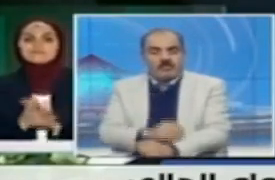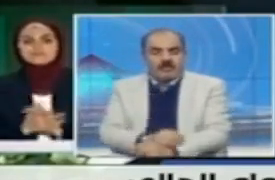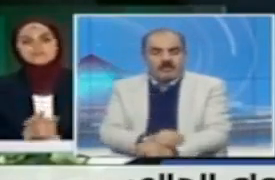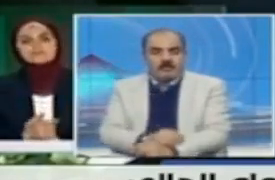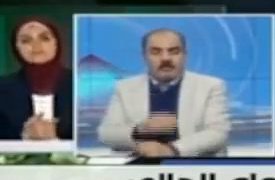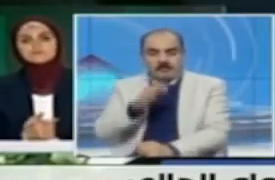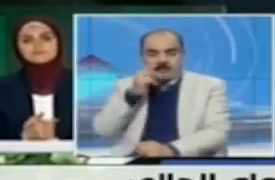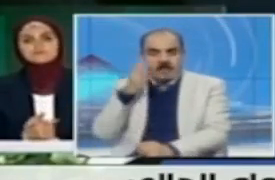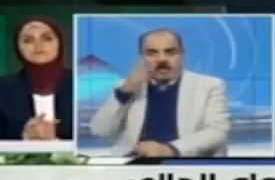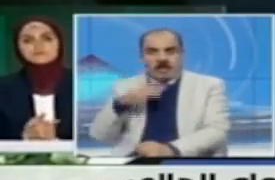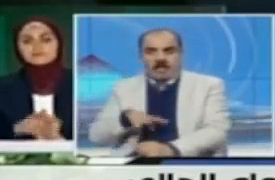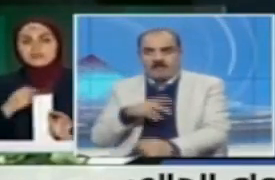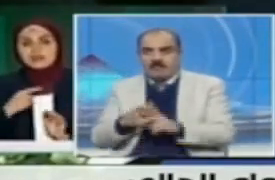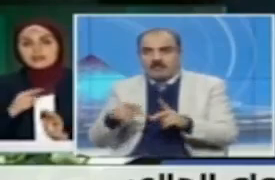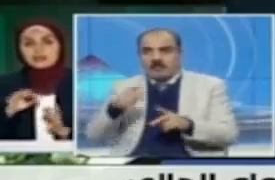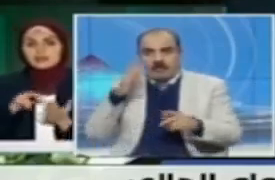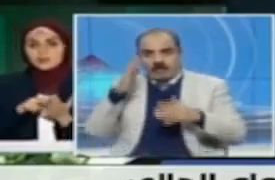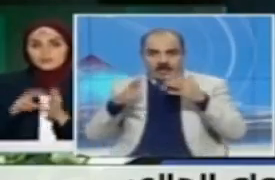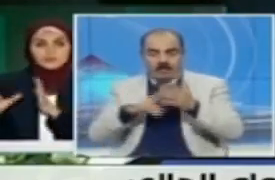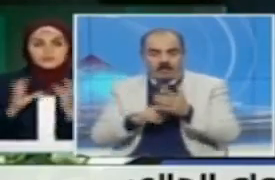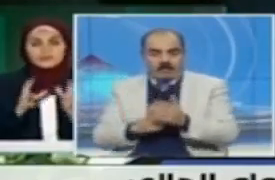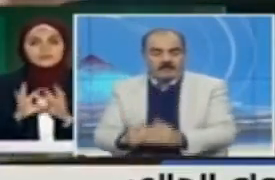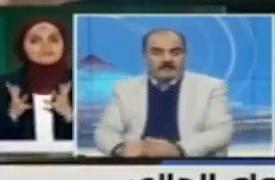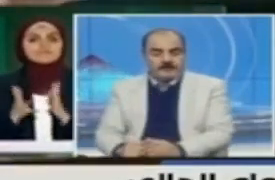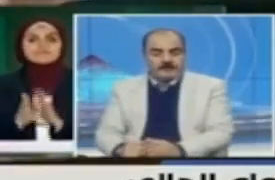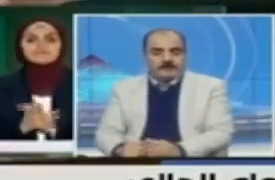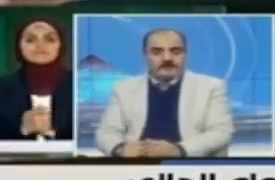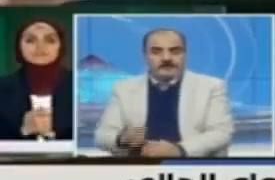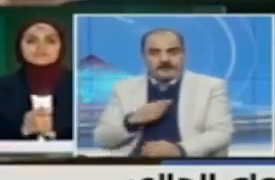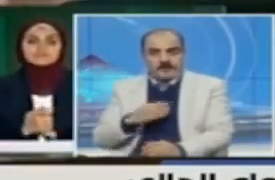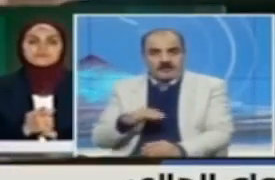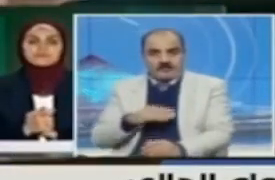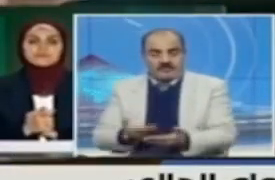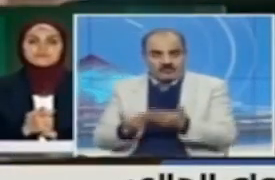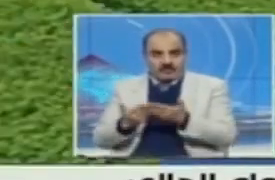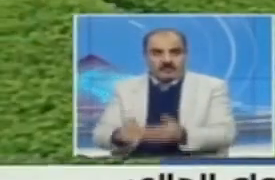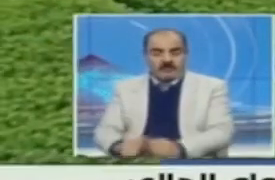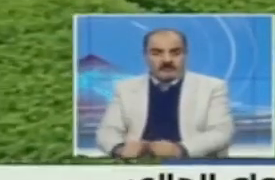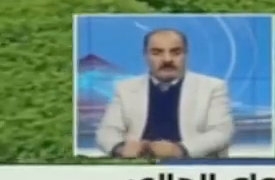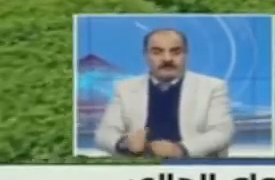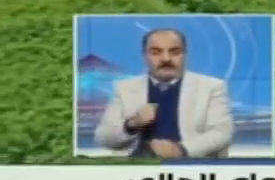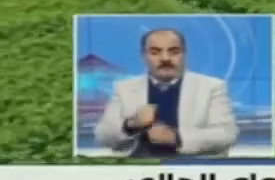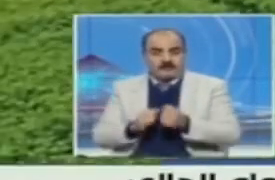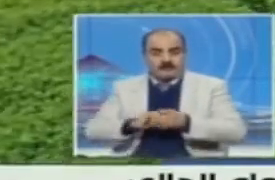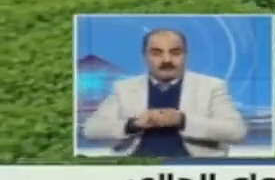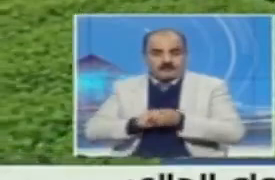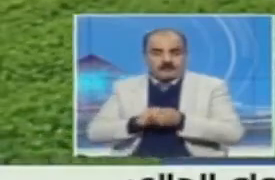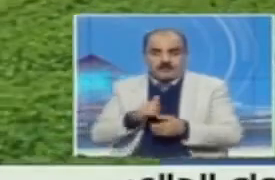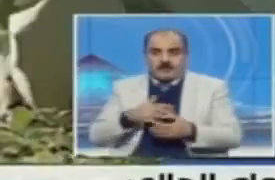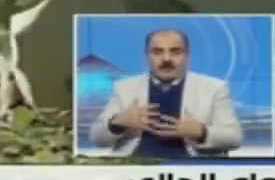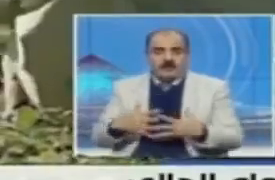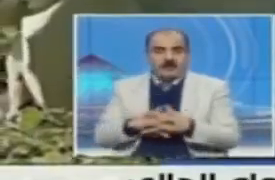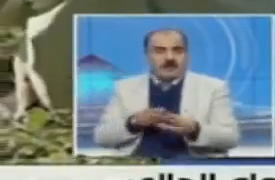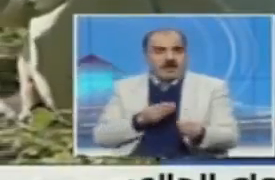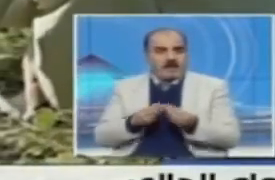النهاردة خوفتكم يعني النتيجة ايه؟ ده لمصلحتنا؟ لا. جهود التحالف الوطني التنموي لا